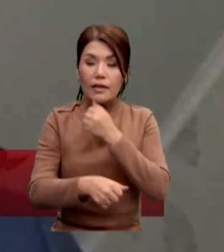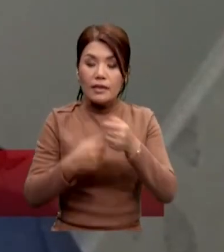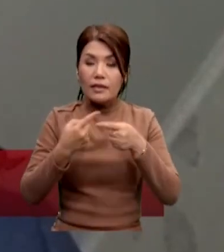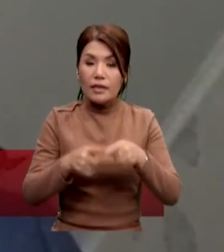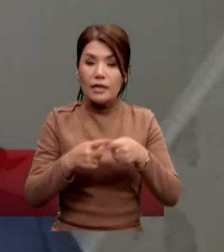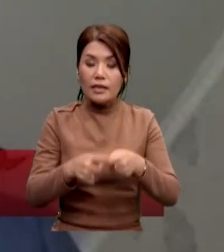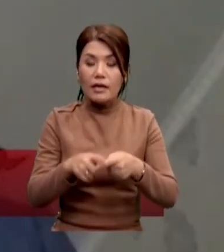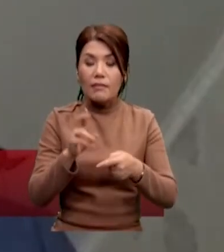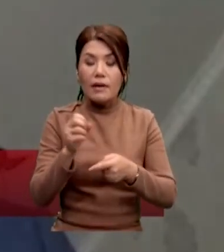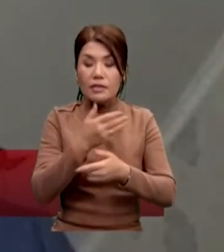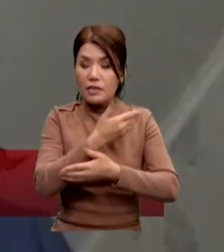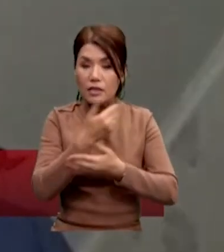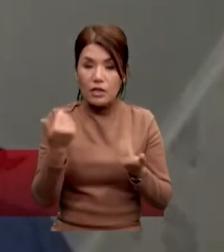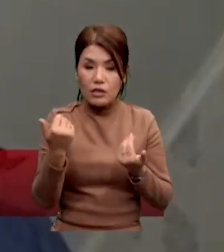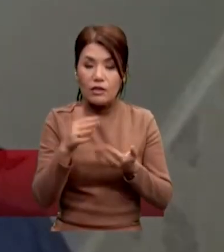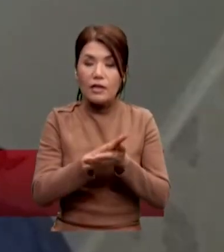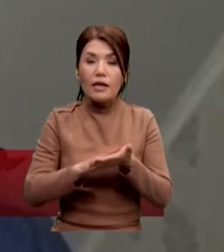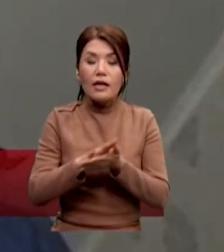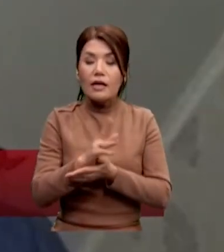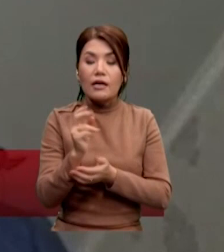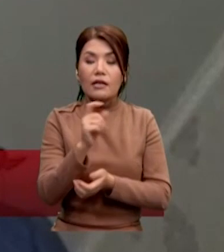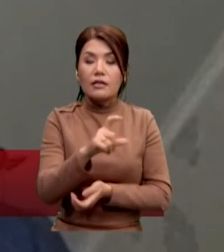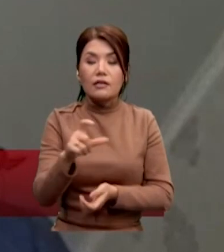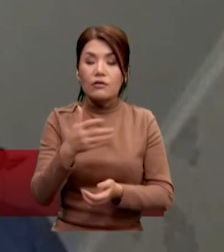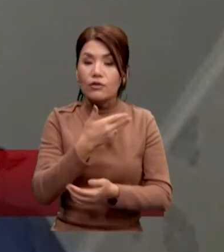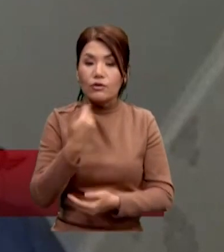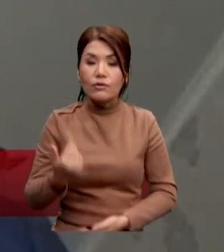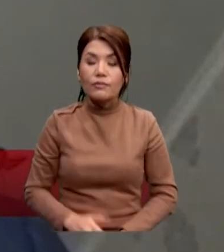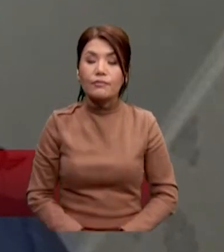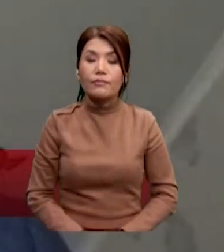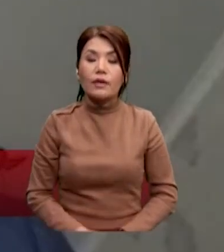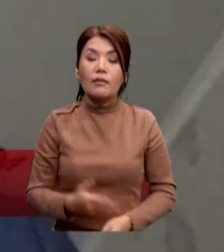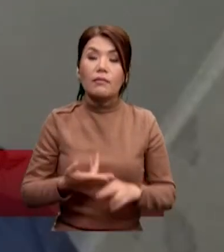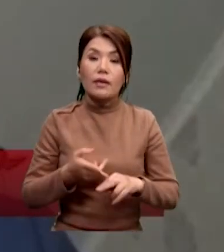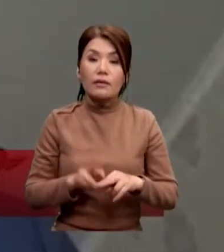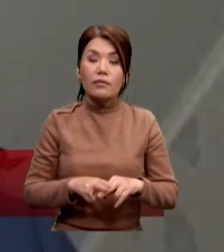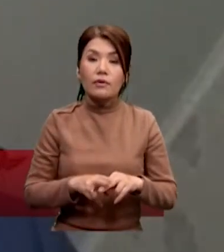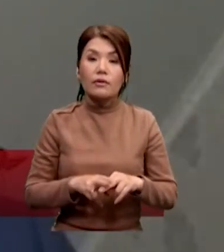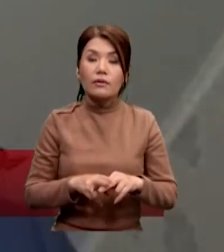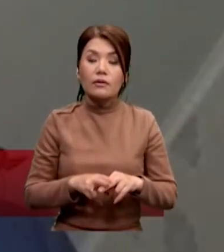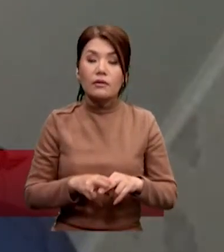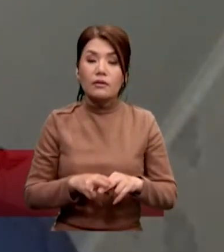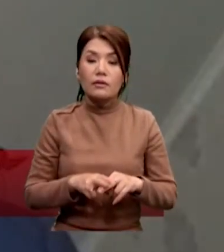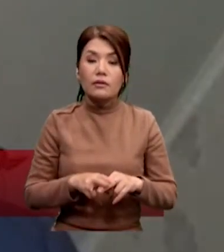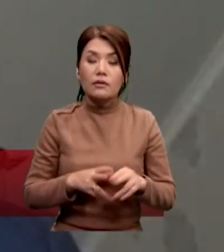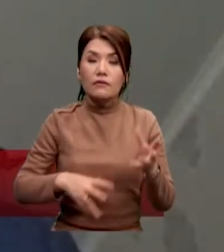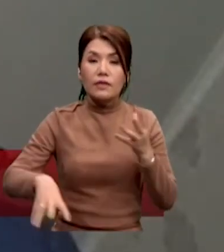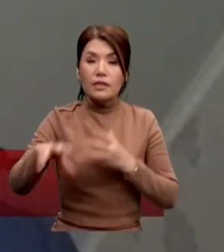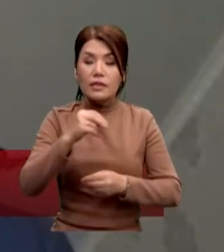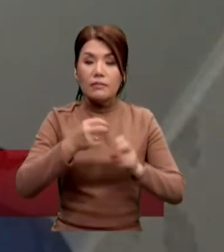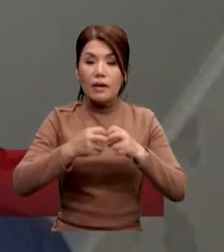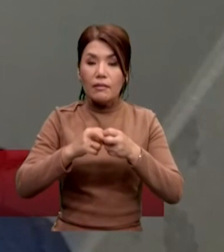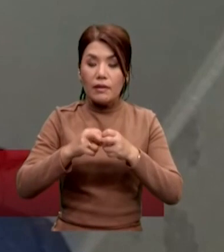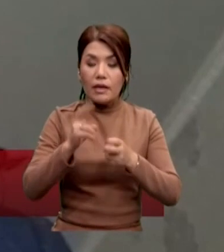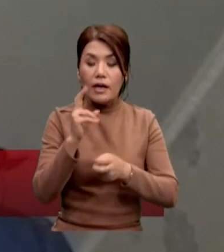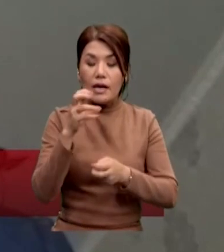базы жоқ, және бірде бір кадр жоқ. Сондықтан әлгі барлық мәселені